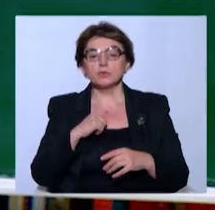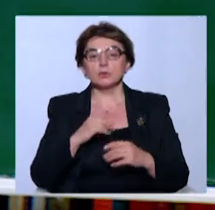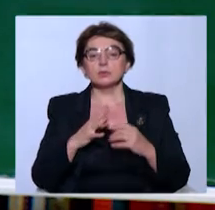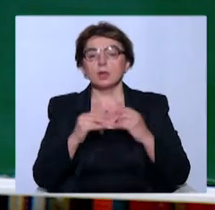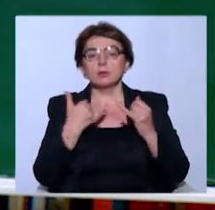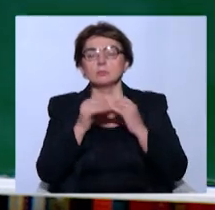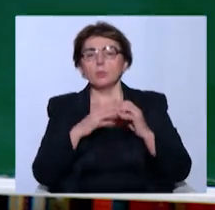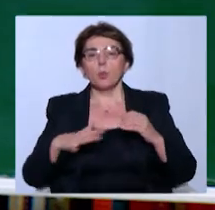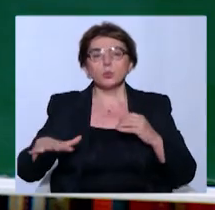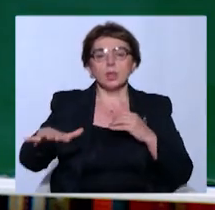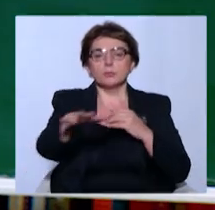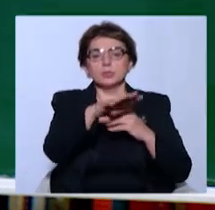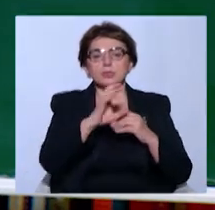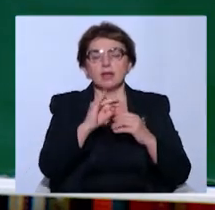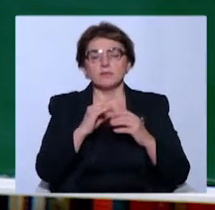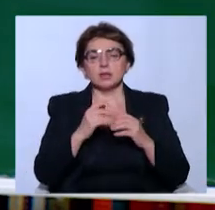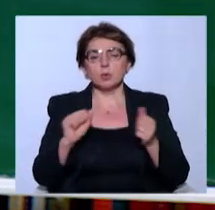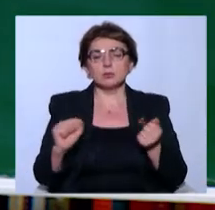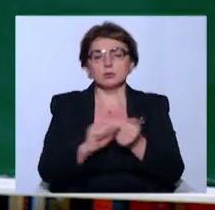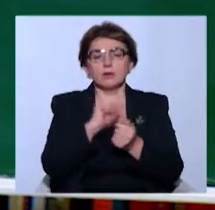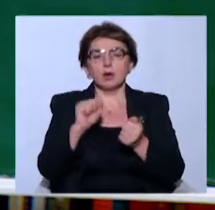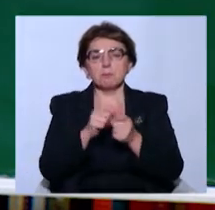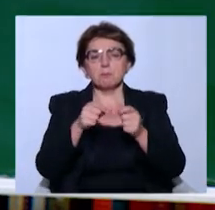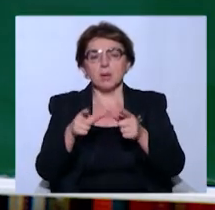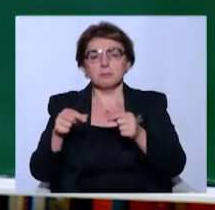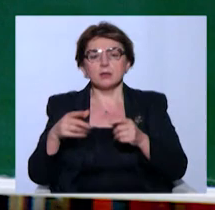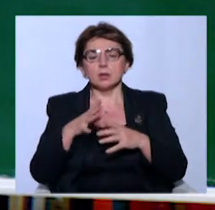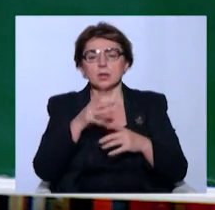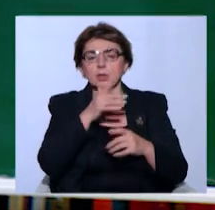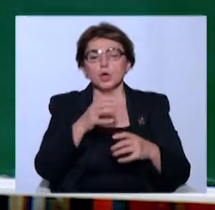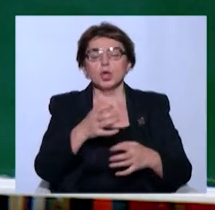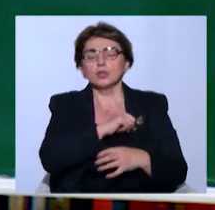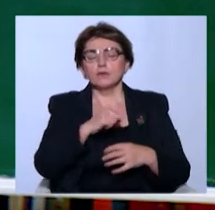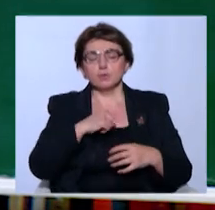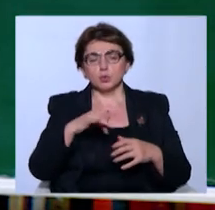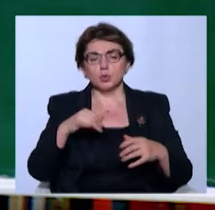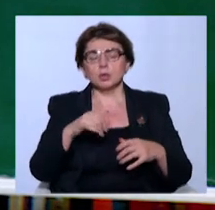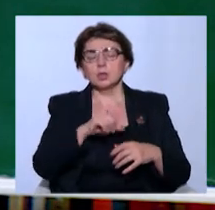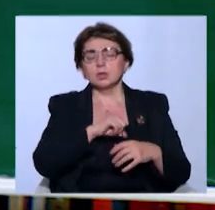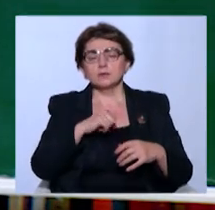იწყება, დაბალი ტემპერატურა ხდება, მიფრინავენ სამხრეთ ნახევარსფეროში გამოსაზამთრებლად.